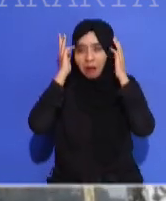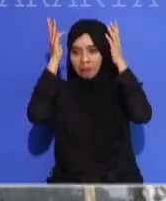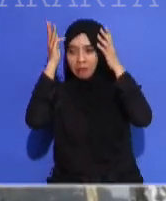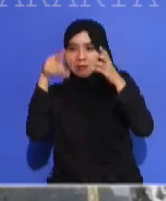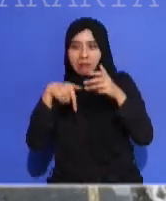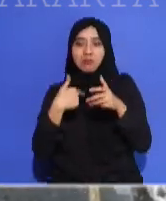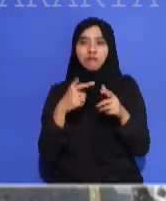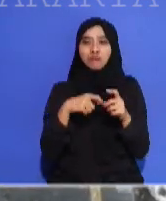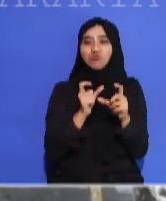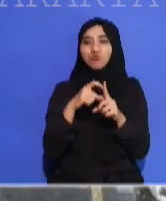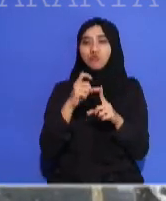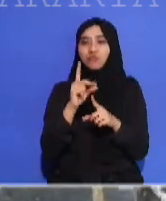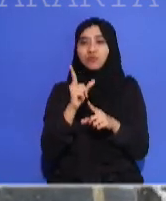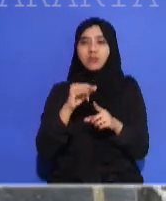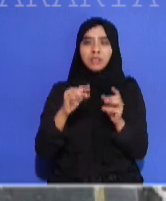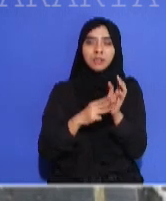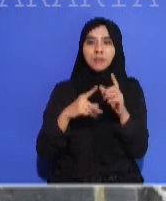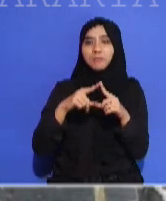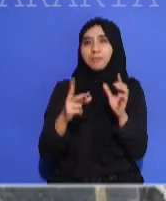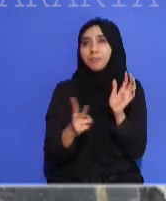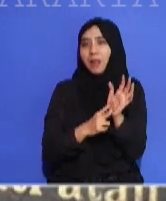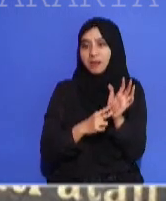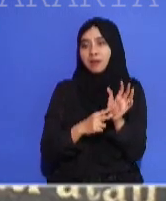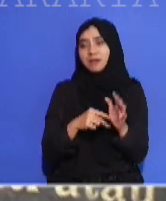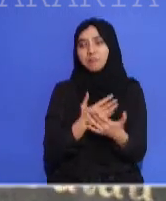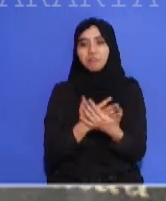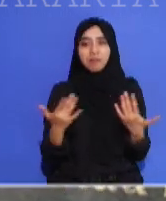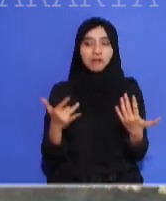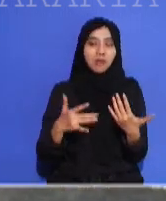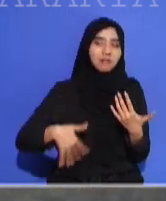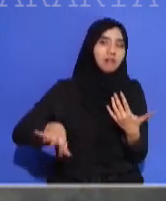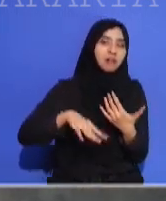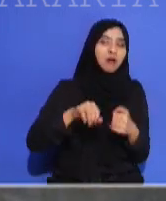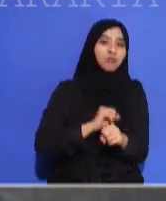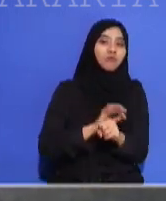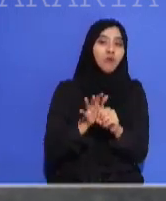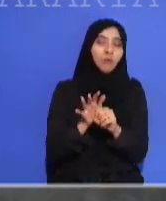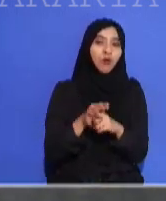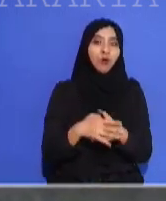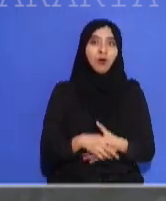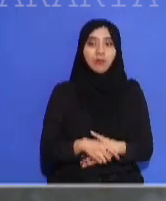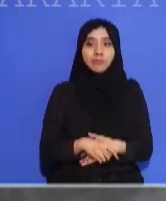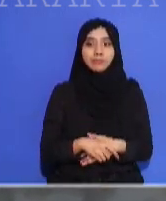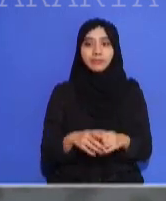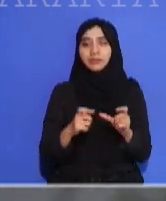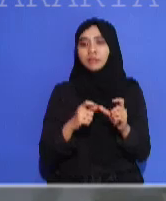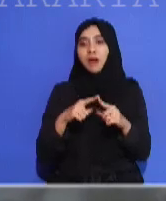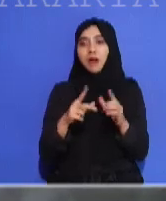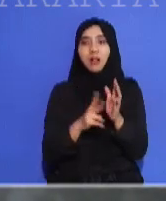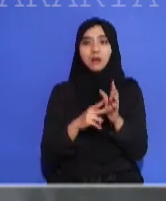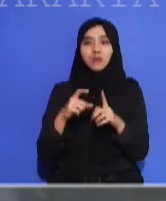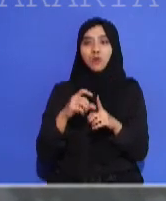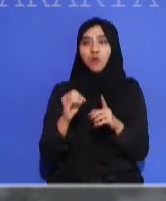pahlawan-pahlawan sanesipun. Ananging tumrapipun warga masyarakat ing Kulon Progo suku pakurmatan ingkang ageng dumateng Sanon ingkang duk rikala